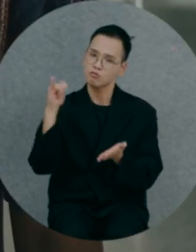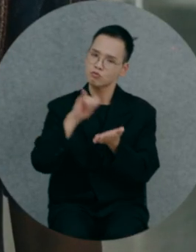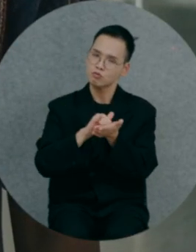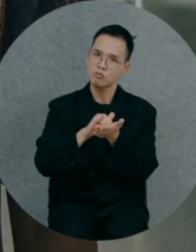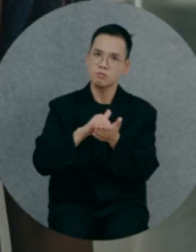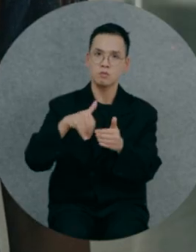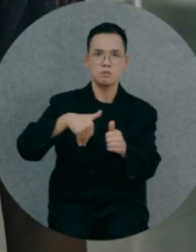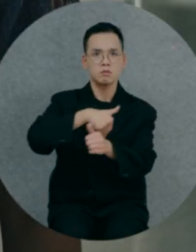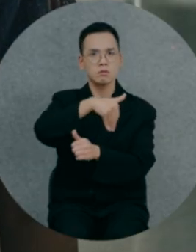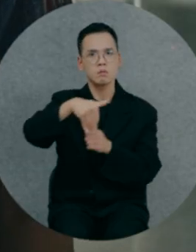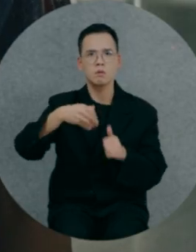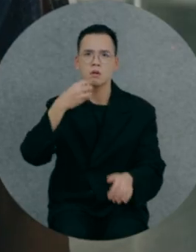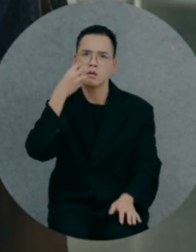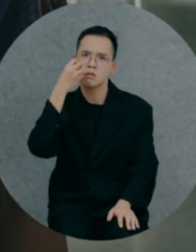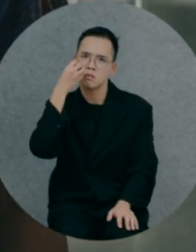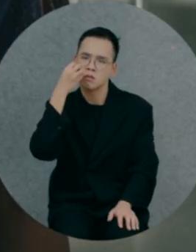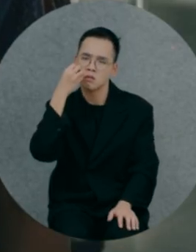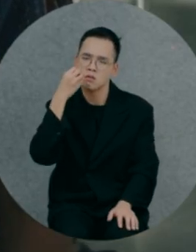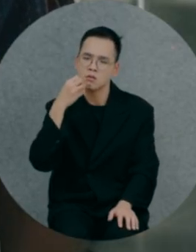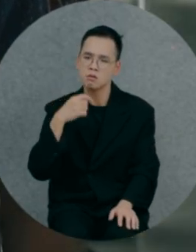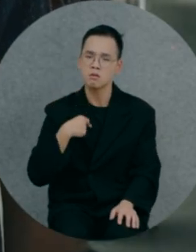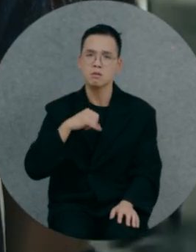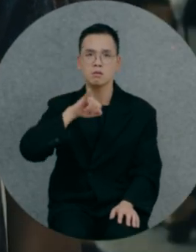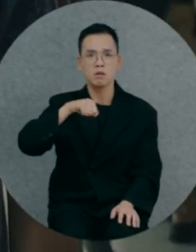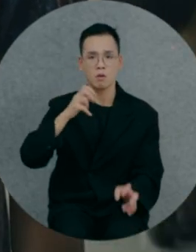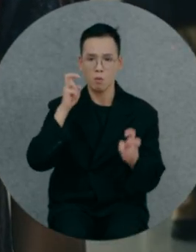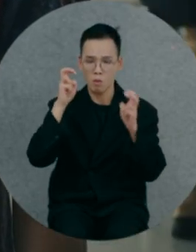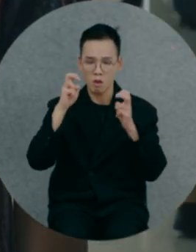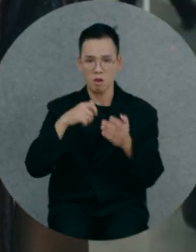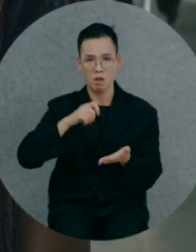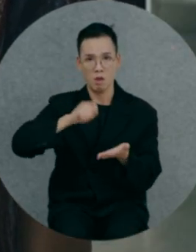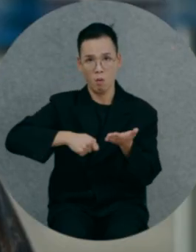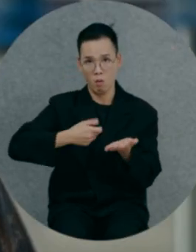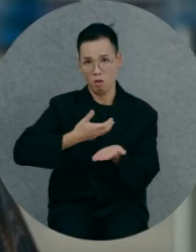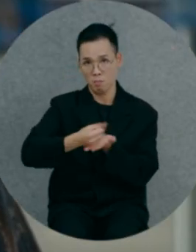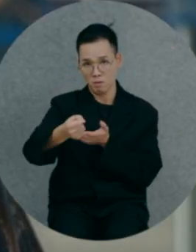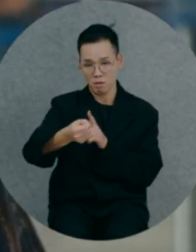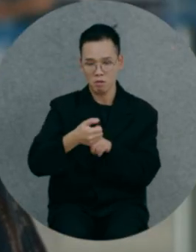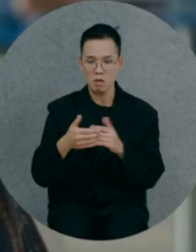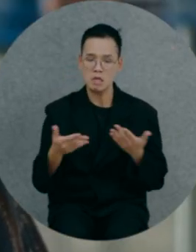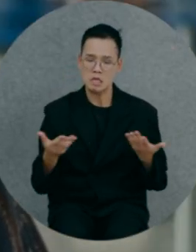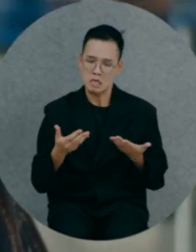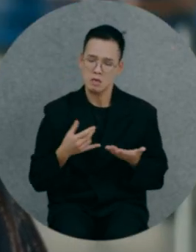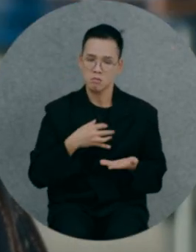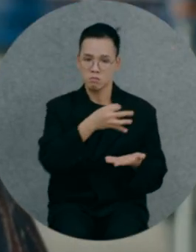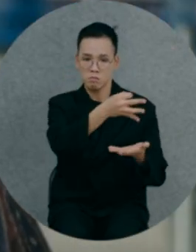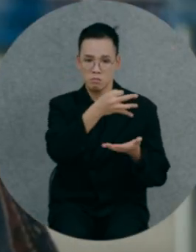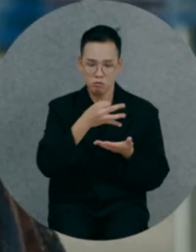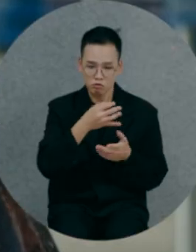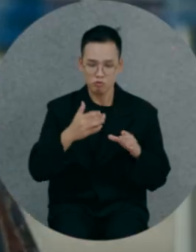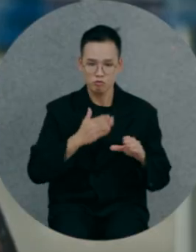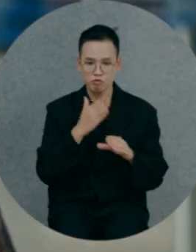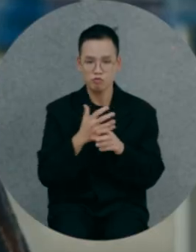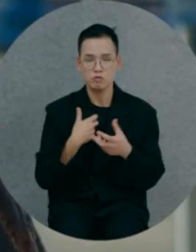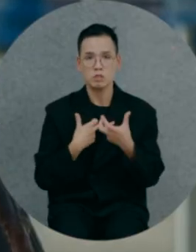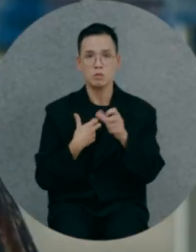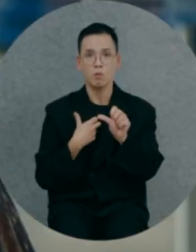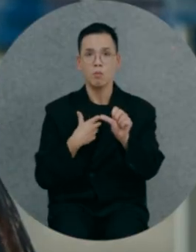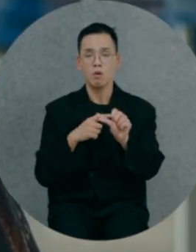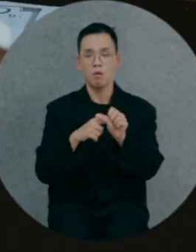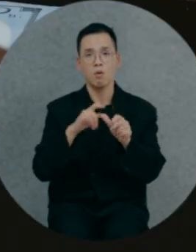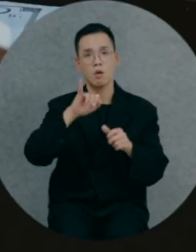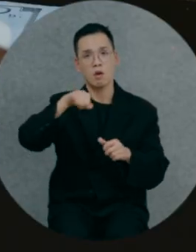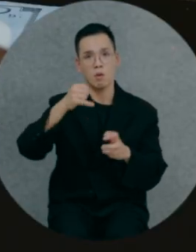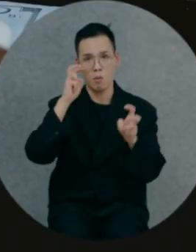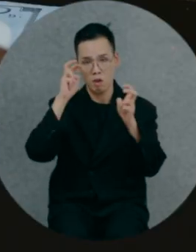도착하자마자 상황은 이상하게 흘러갔습니다. 제2업체가 여권을 가져갔고 힘들게 일하며 받은 월급 중 75만